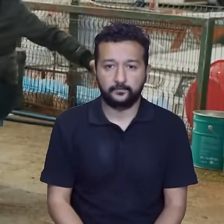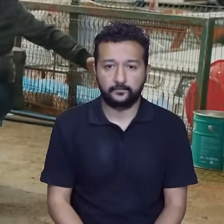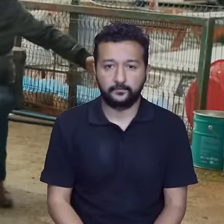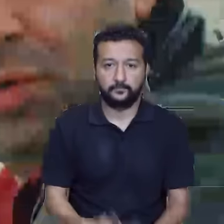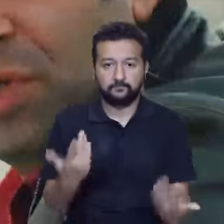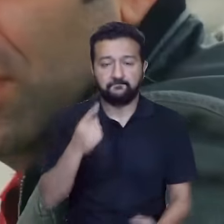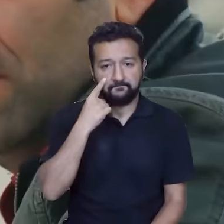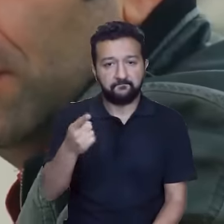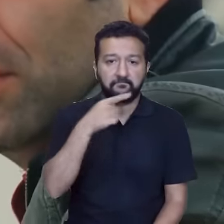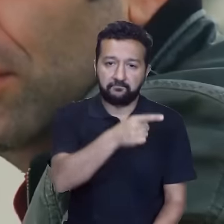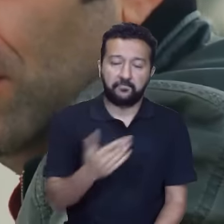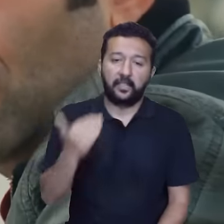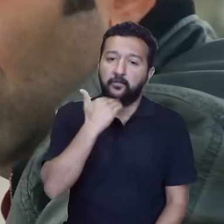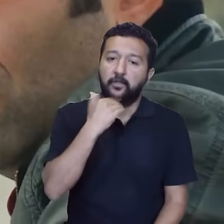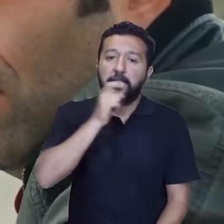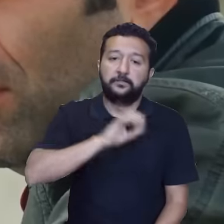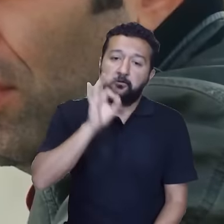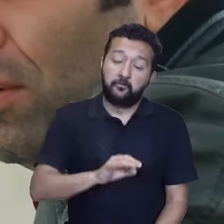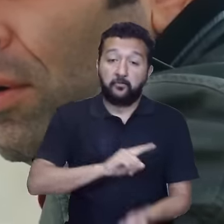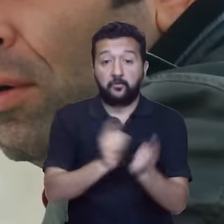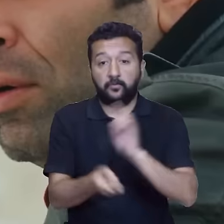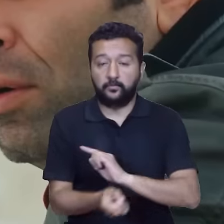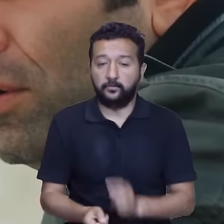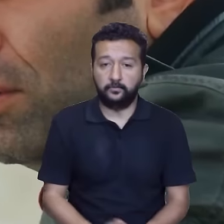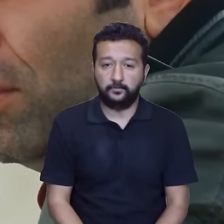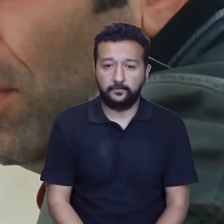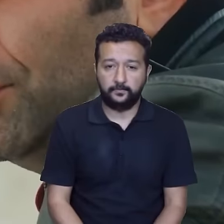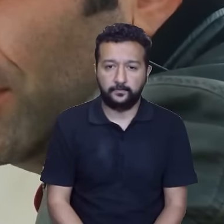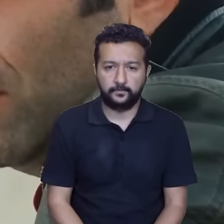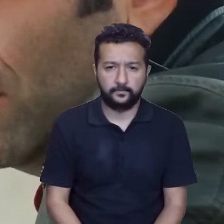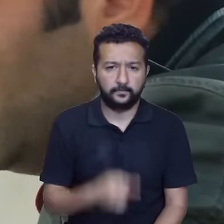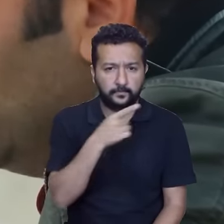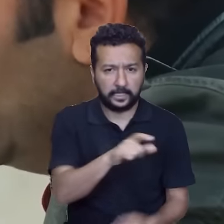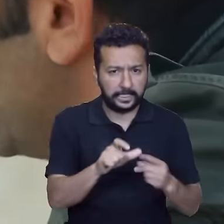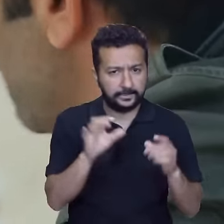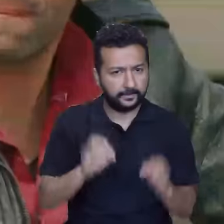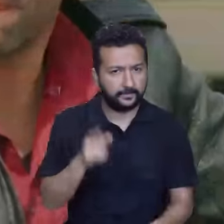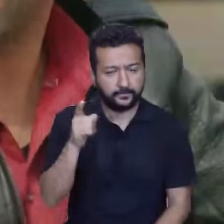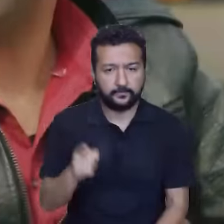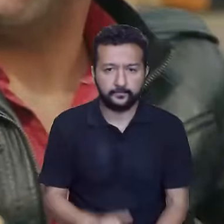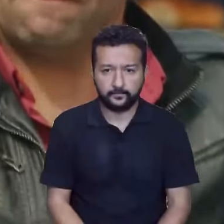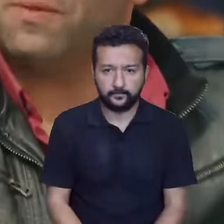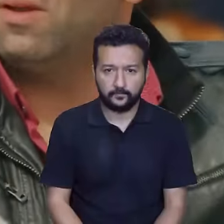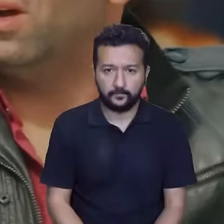Arkadaş Şener'i görünce kolumuzu atlamadı kalıyor. Bozulup başını çevirdi. Şener.